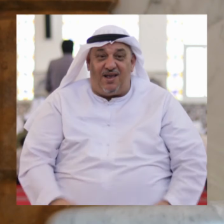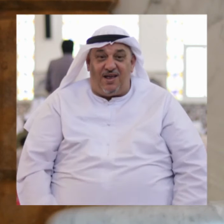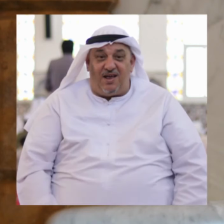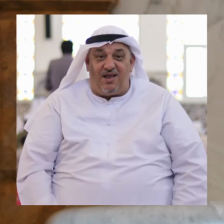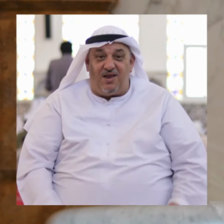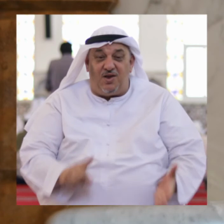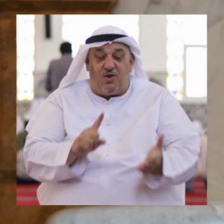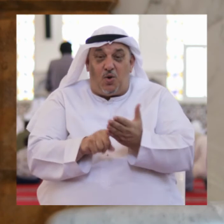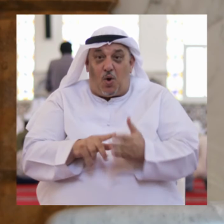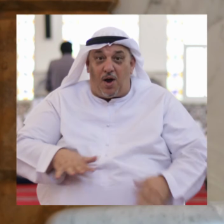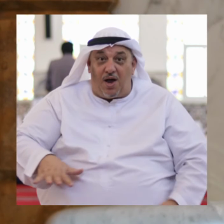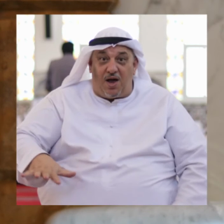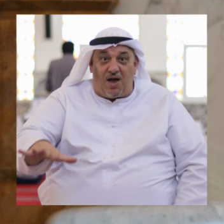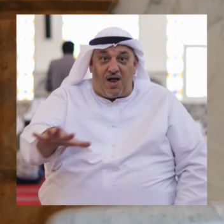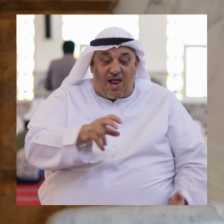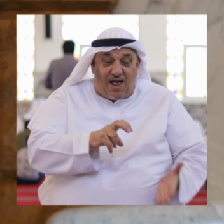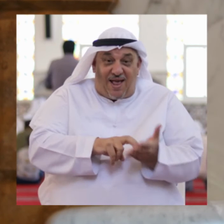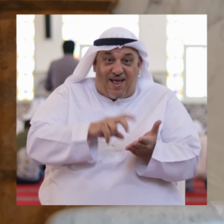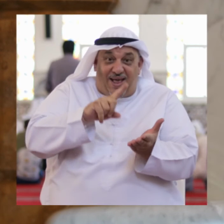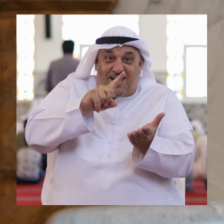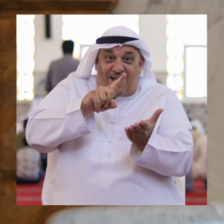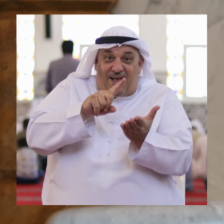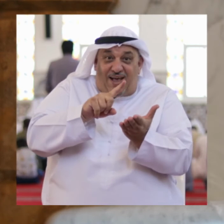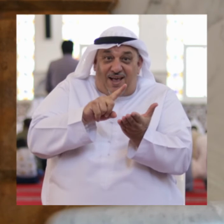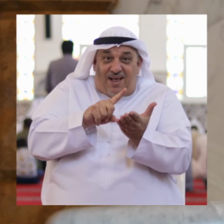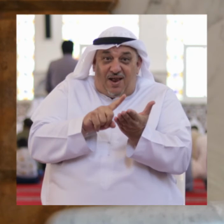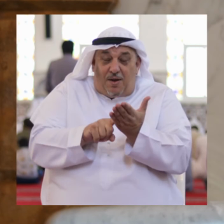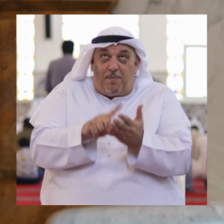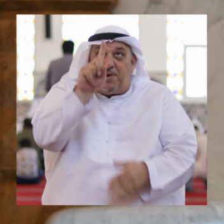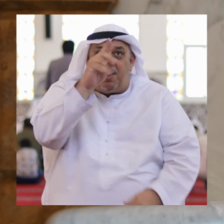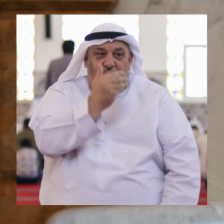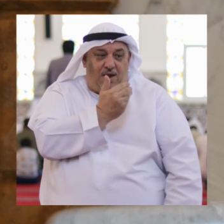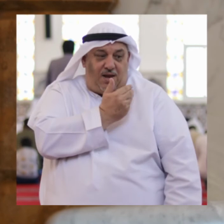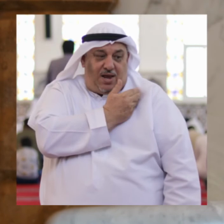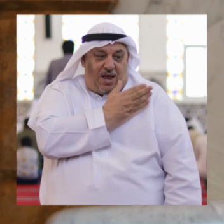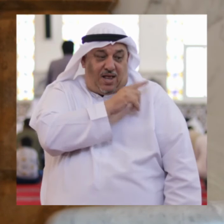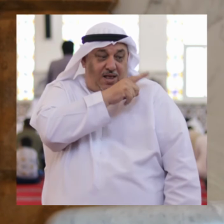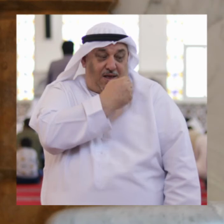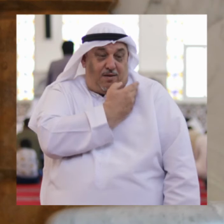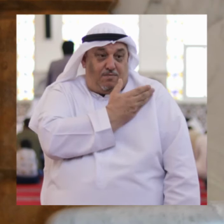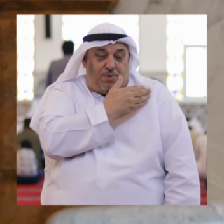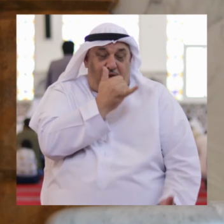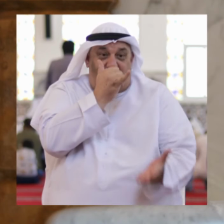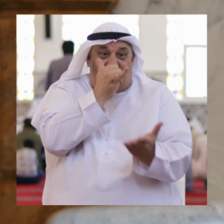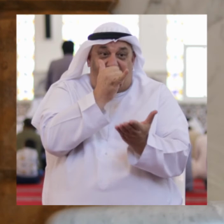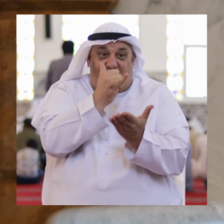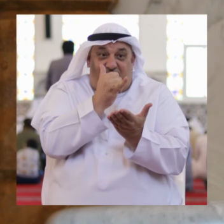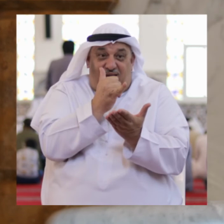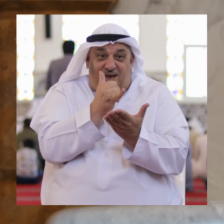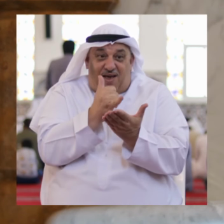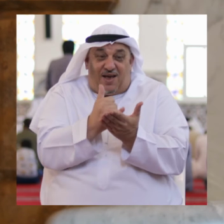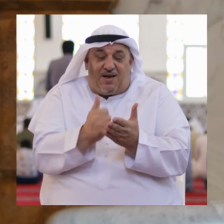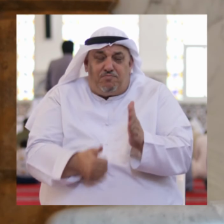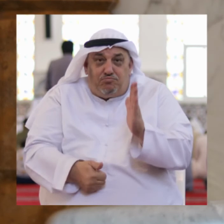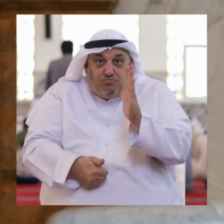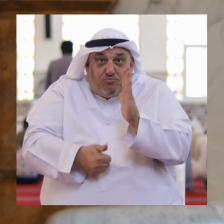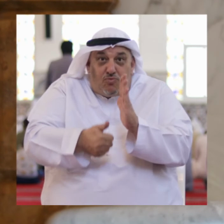ومن يتق الله يكفر عنه سيئاته ويعظم له